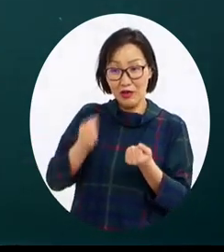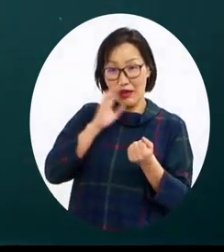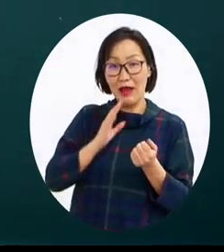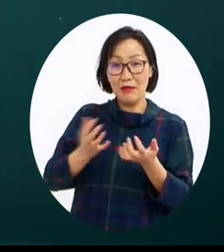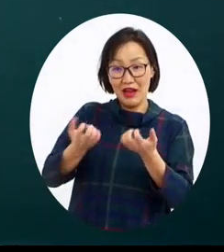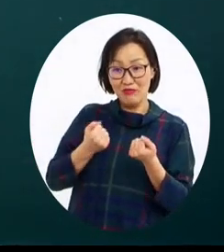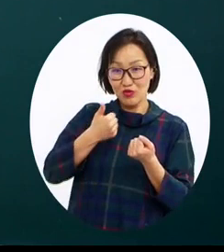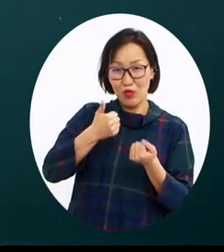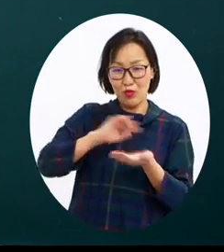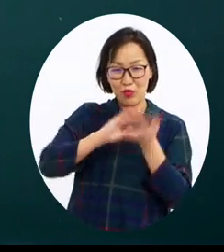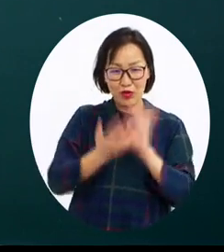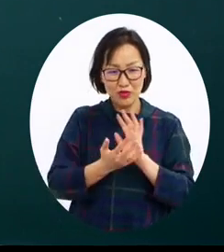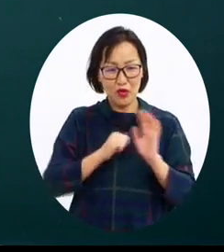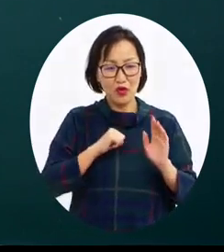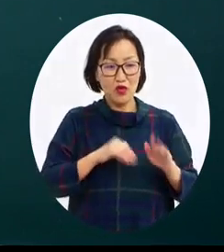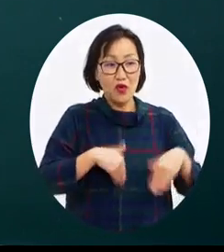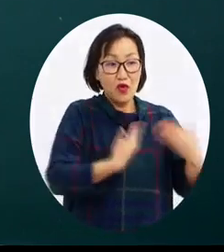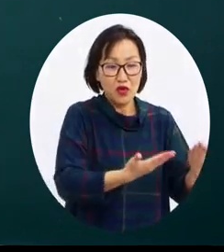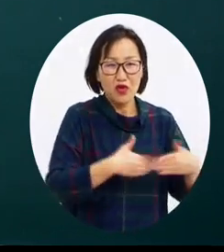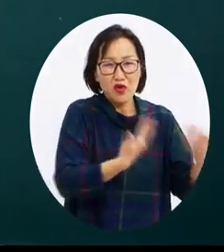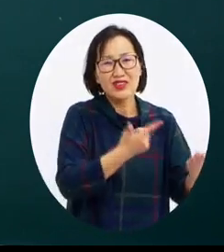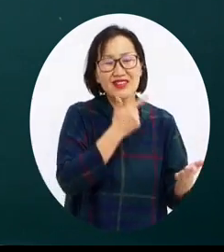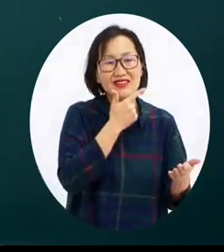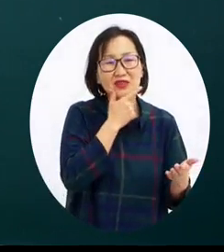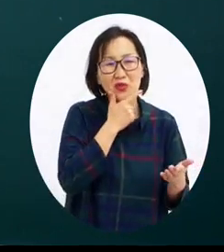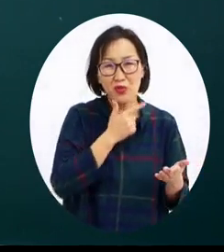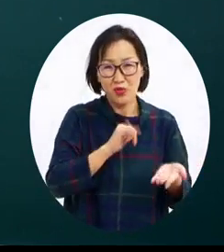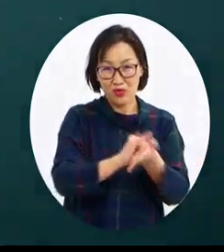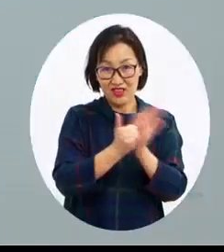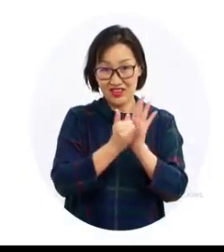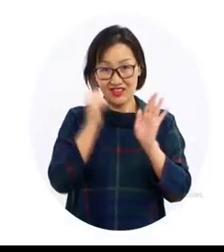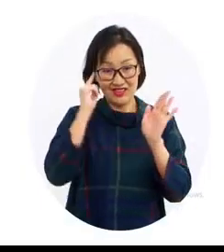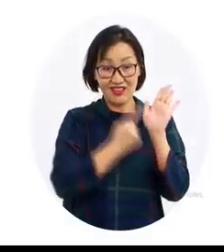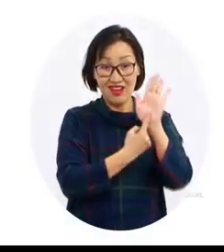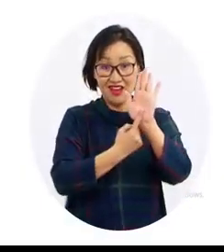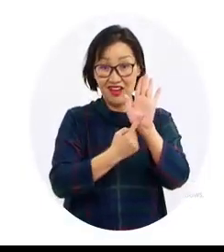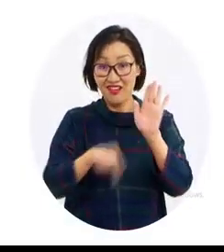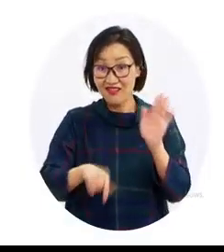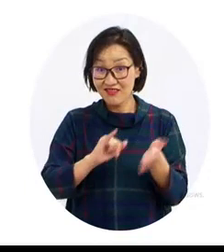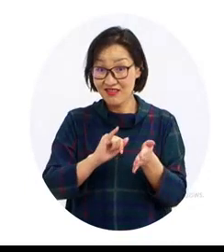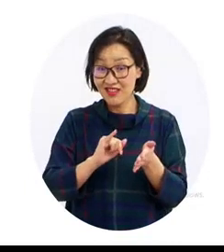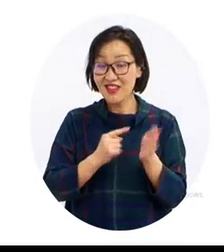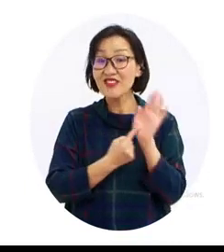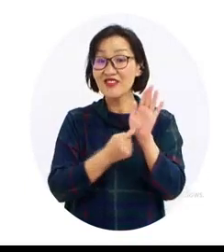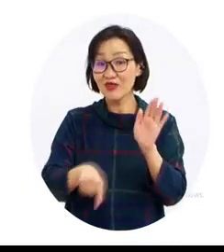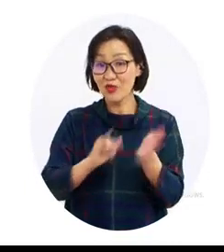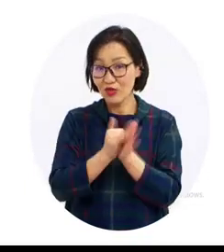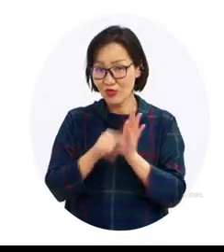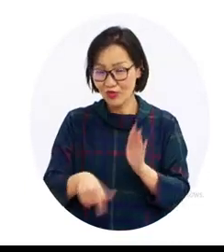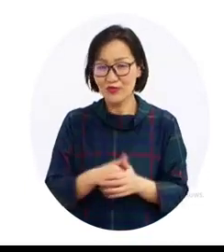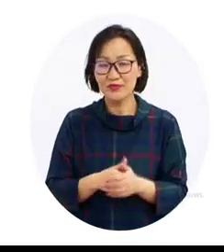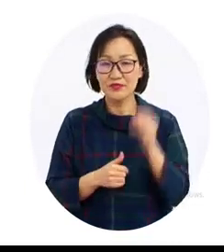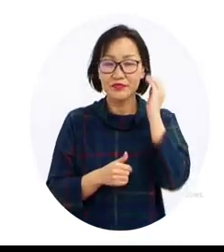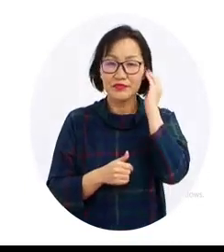а өгөх болохоор өгч чаддгүй гэсэн санааг энэ зөөрөгдсөн үг маань илэрхийлсэн байна. Ингээд за